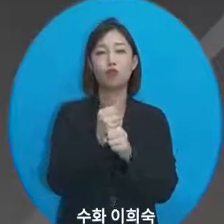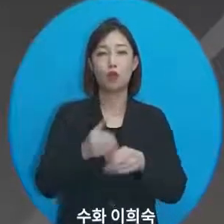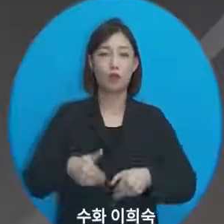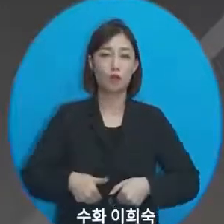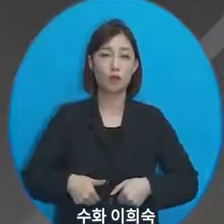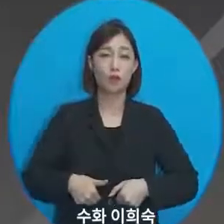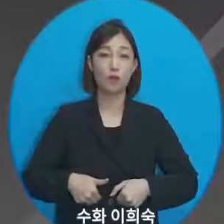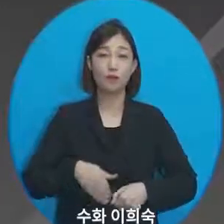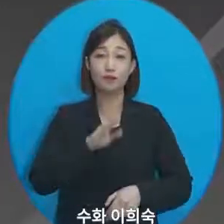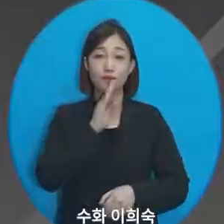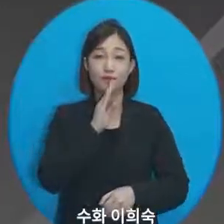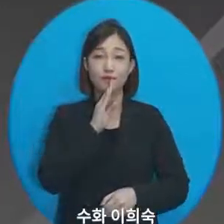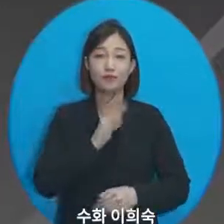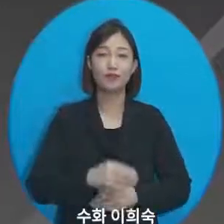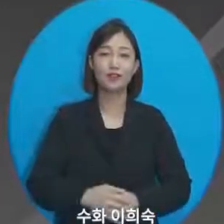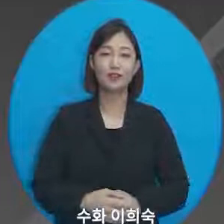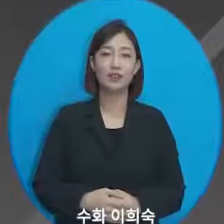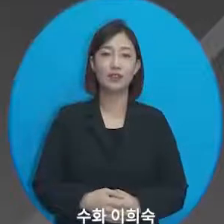것이냐라는 데